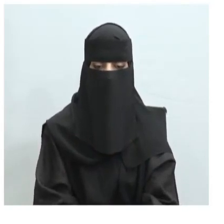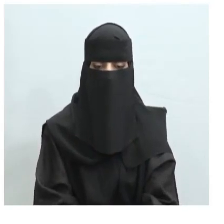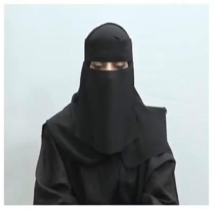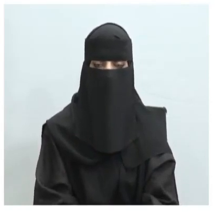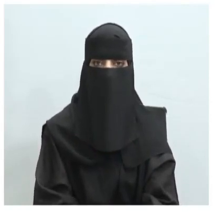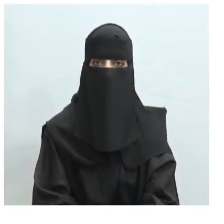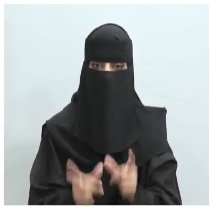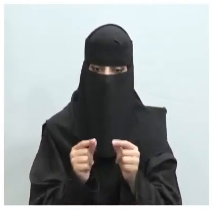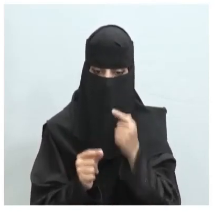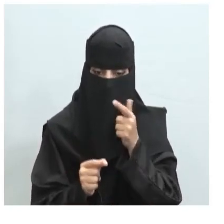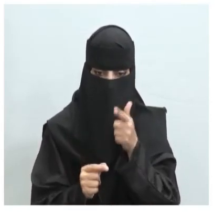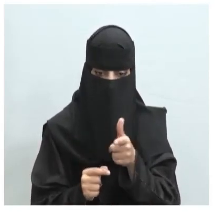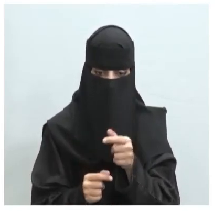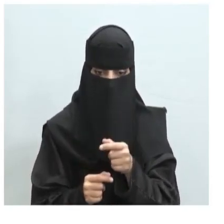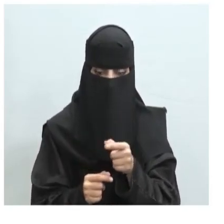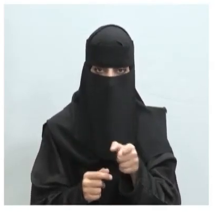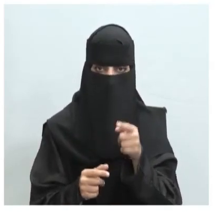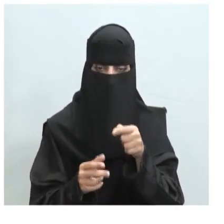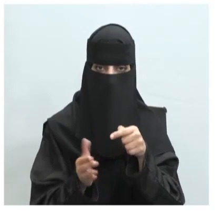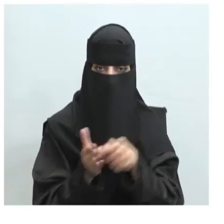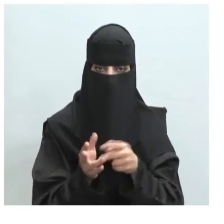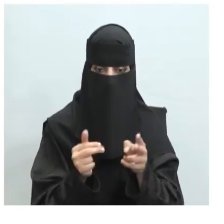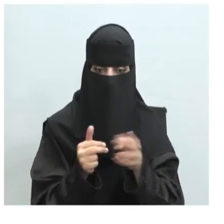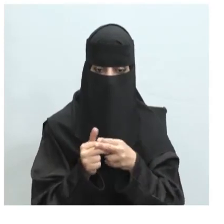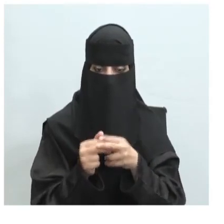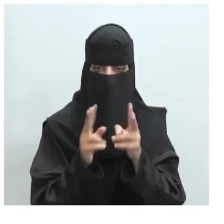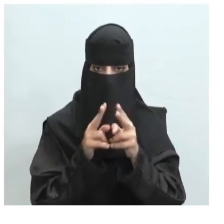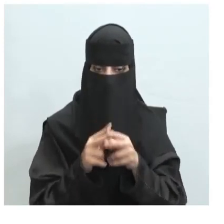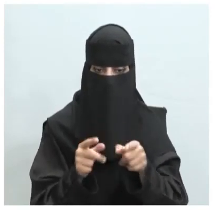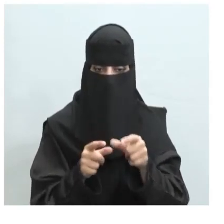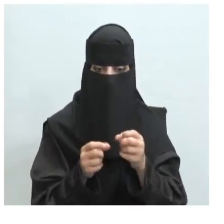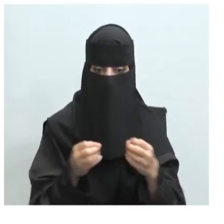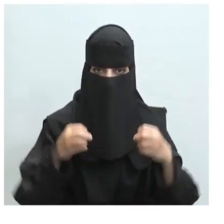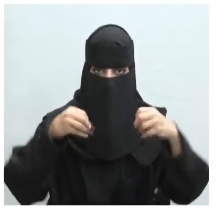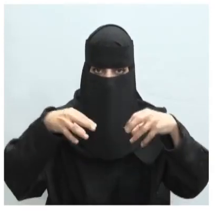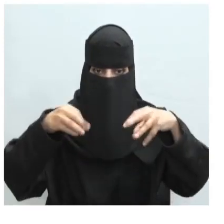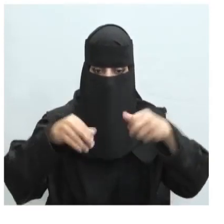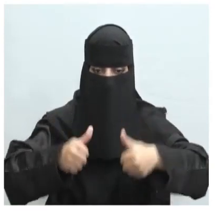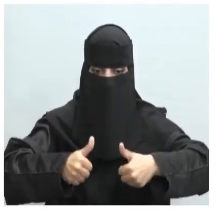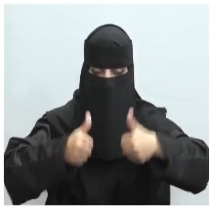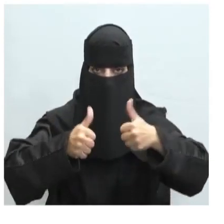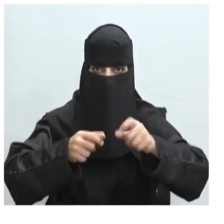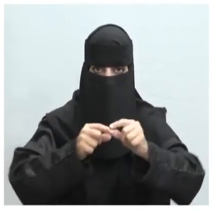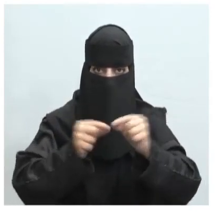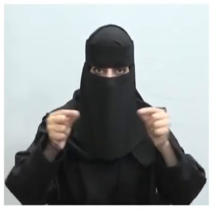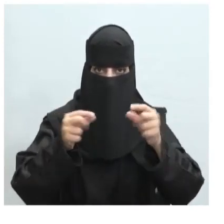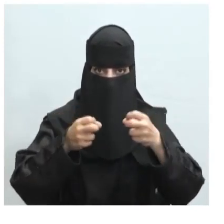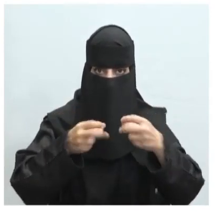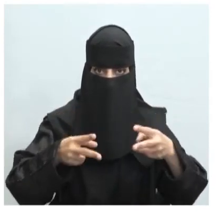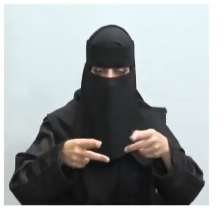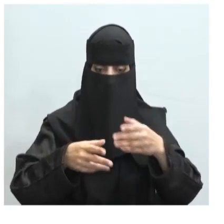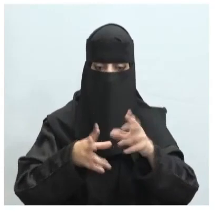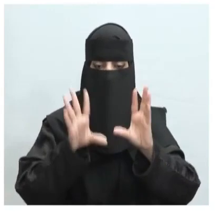احسنتم اذا نقول انه عند اغلاق الدائره الكهربائيه يضاع ذلك المصباح وعند فصلها سوف